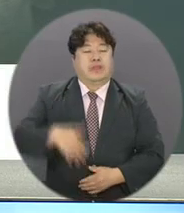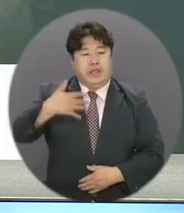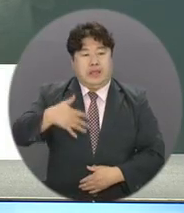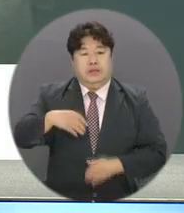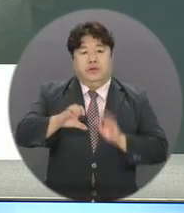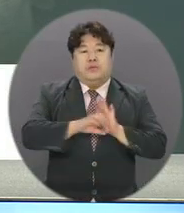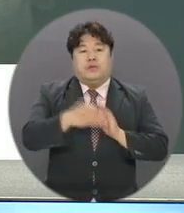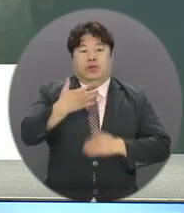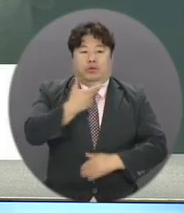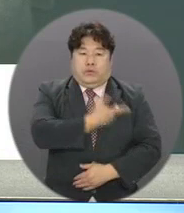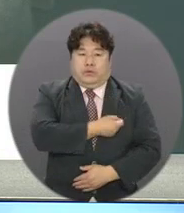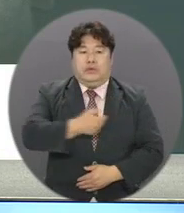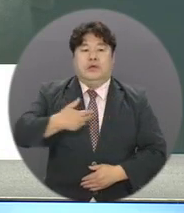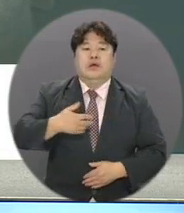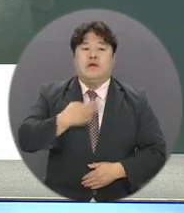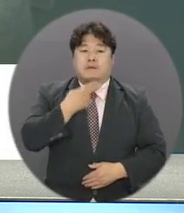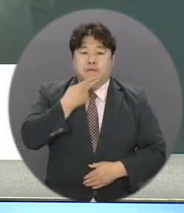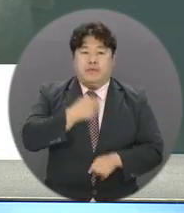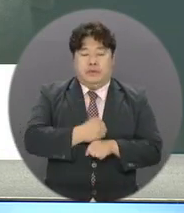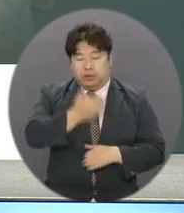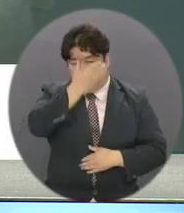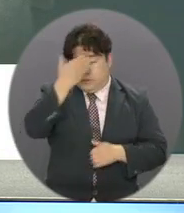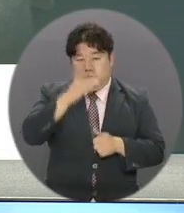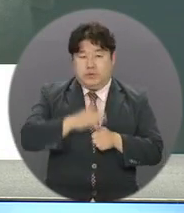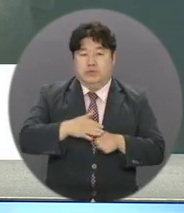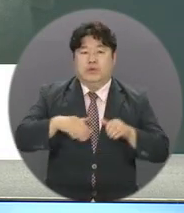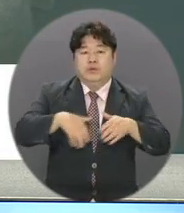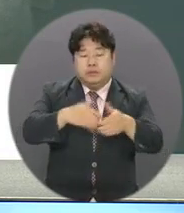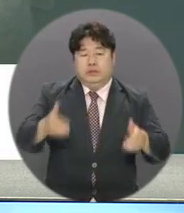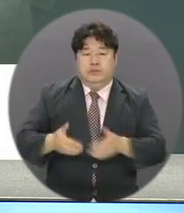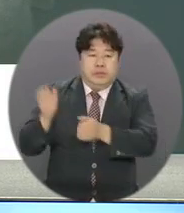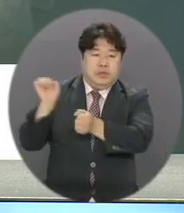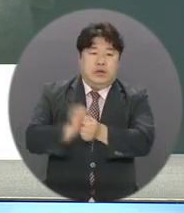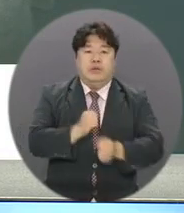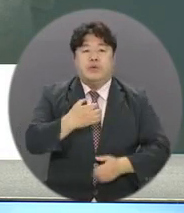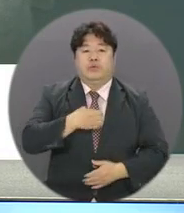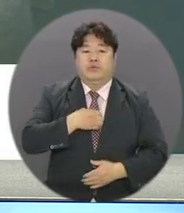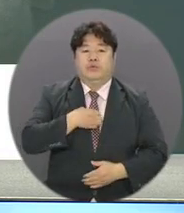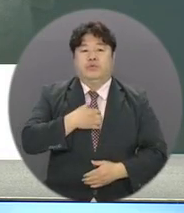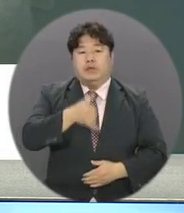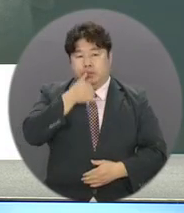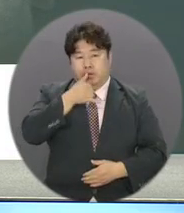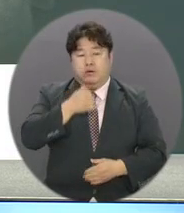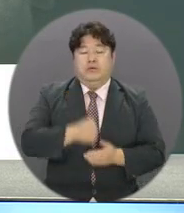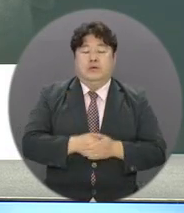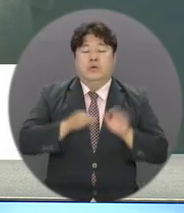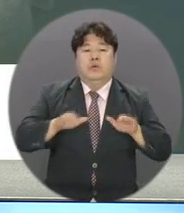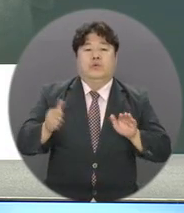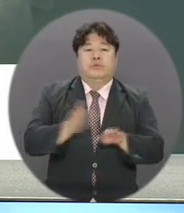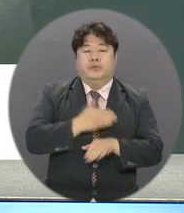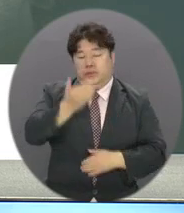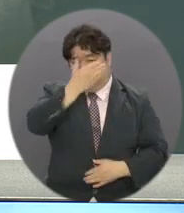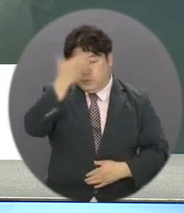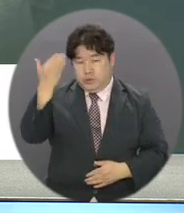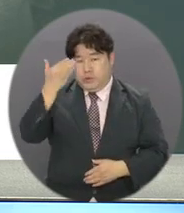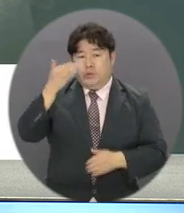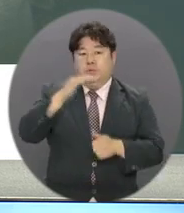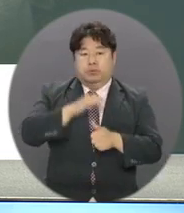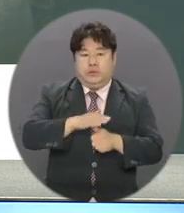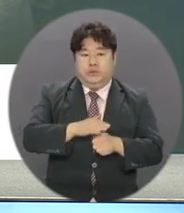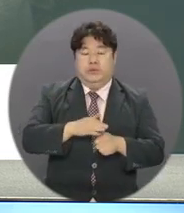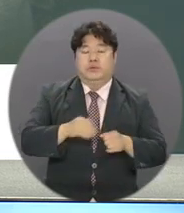아직 코로나19 백신 접종을 하지 않은 청소년들은 집단 감염의 위험에 노출돼 있었죠. 오늘부터 청소년들을